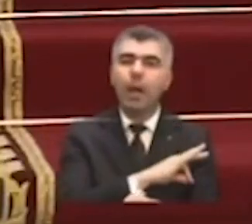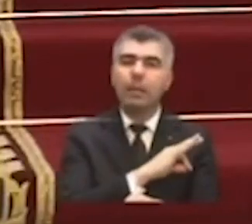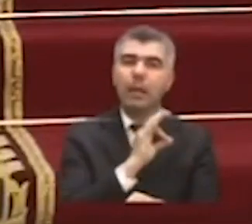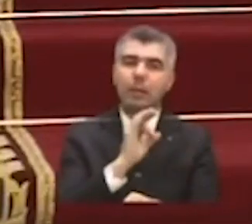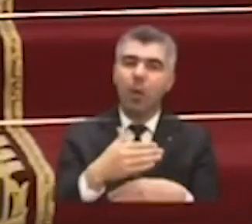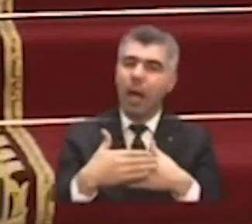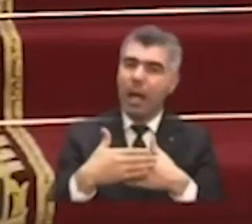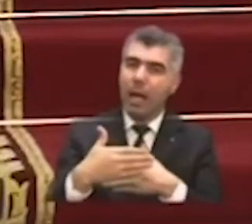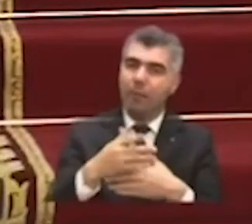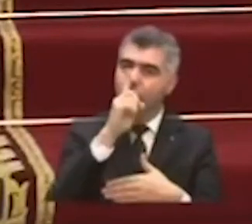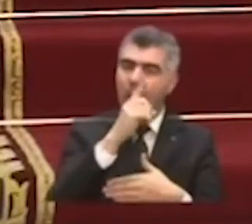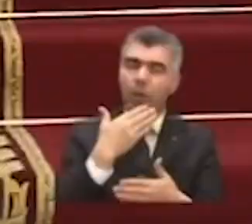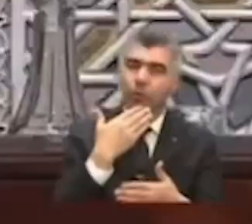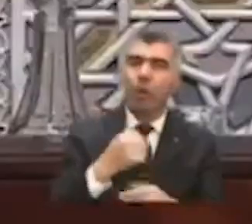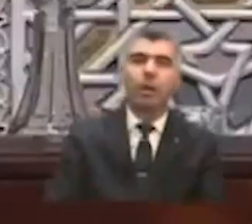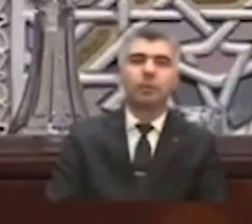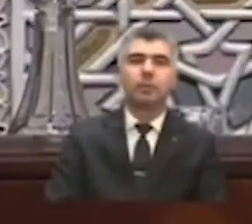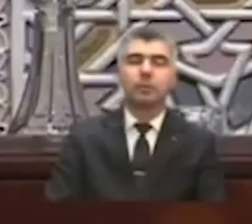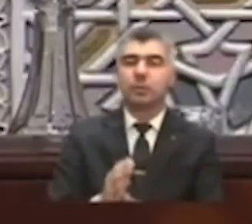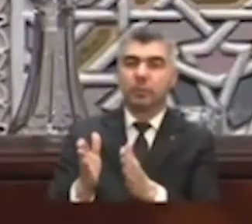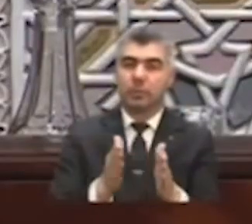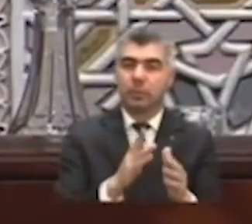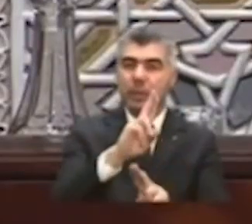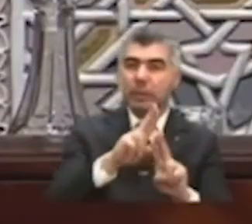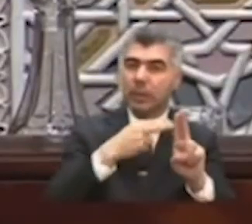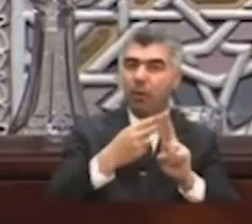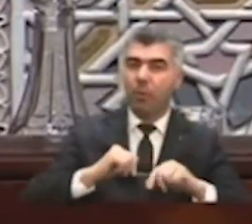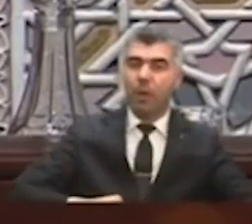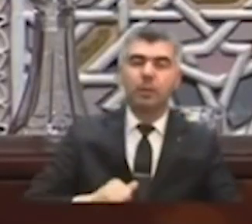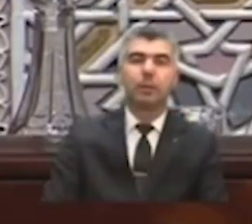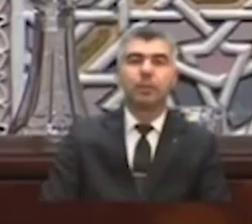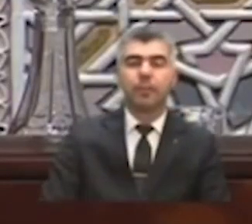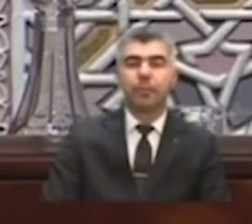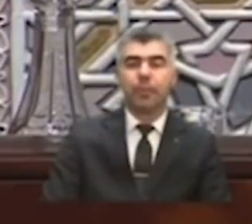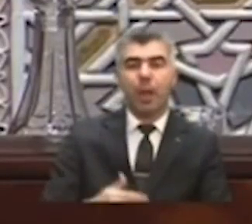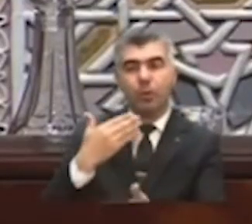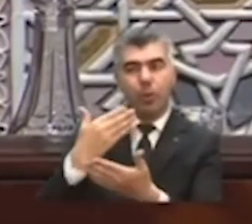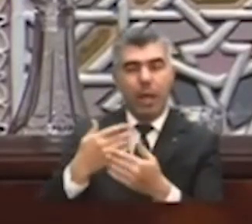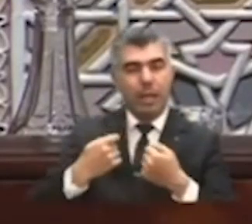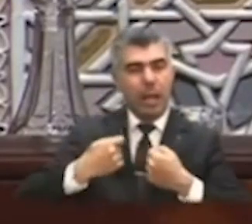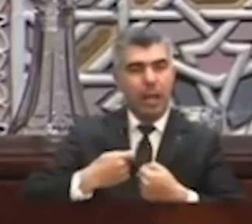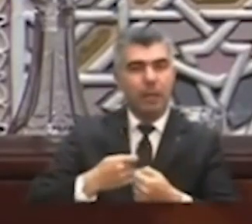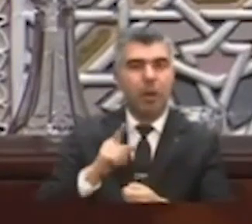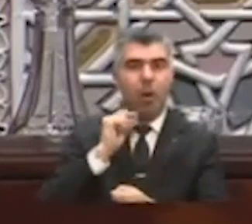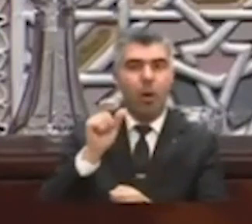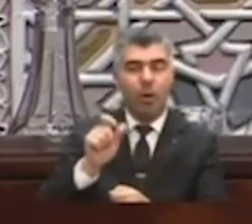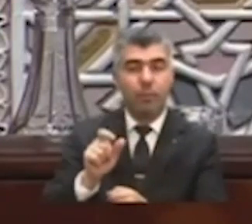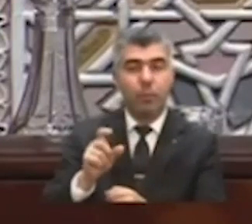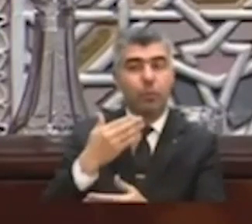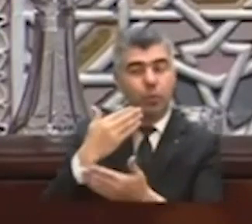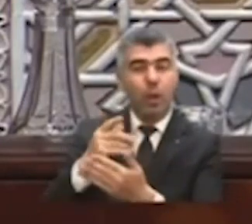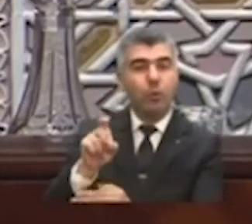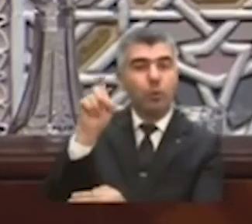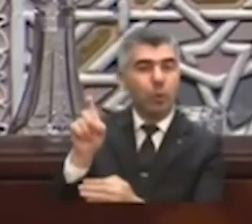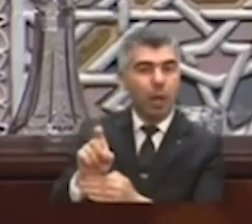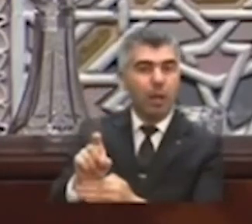في اقرب الاجل؟ شكرا. شكرا. كلمه لكم سيد الوزير. تفضلوا. شكرا سيد الرئيس. سيد النائب المحترم، كنشكرك على هذا السؤال. اولا